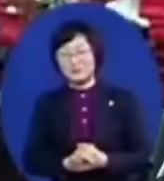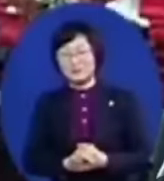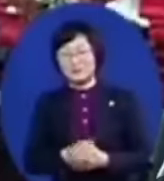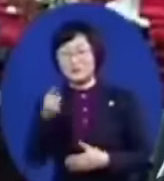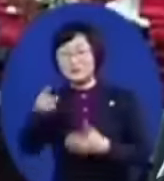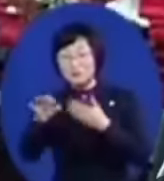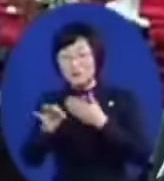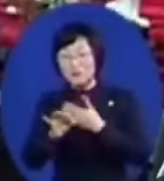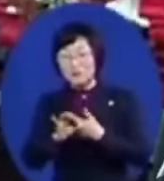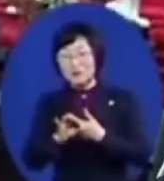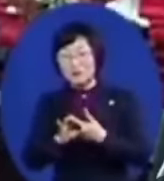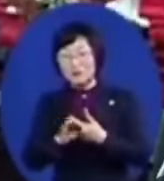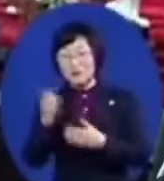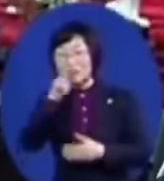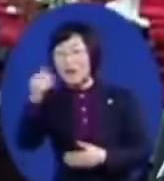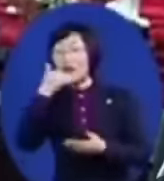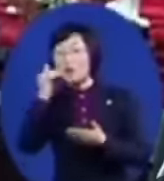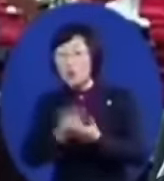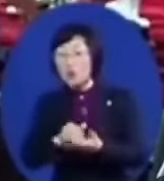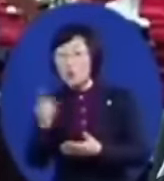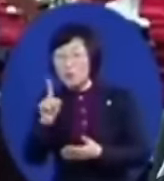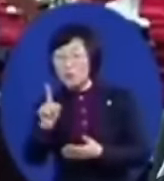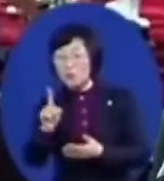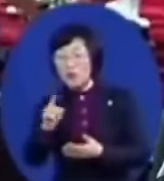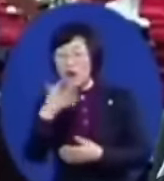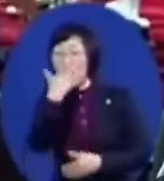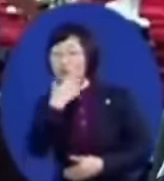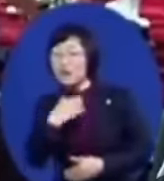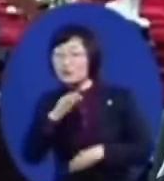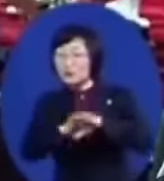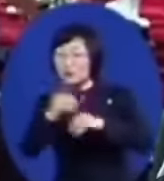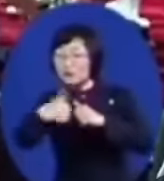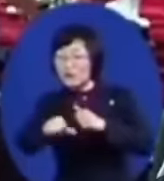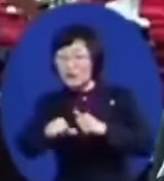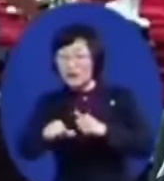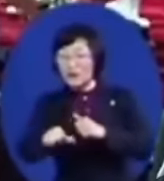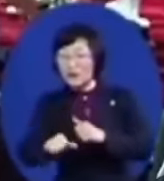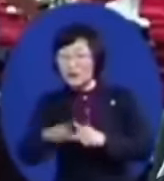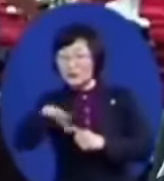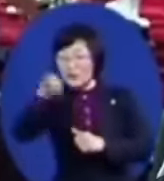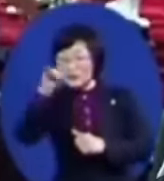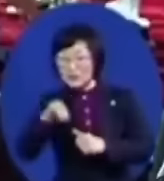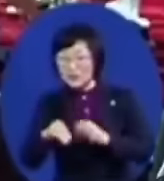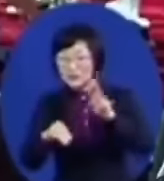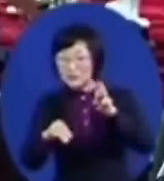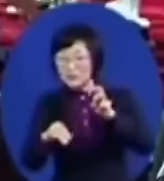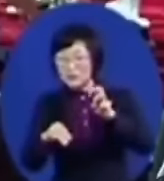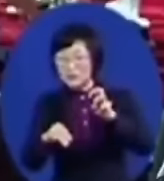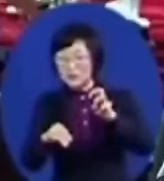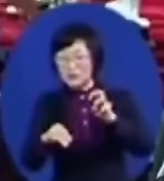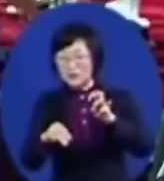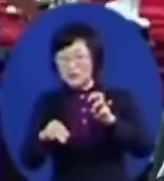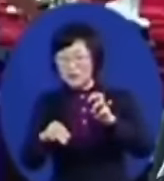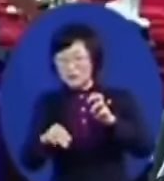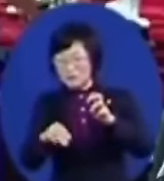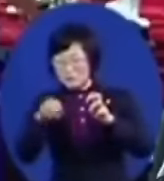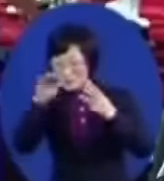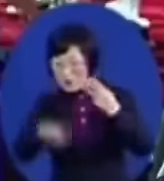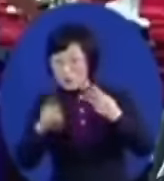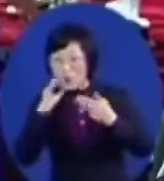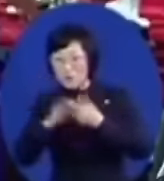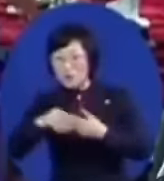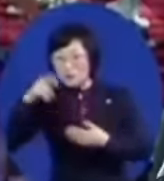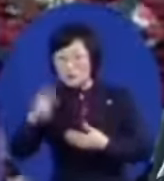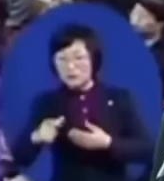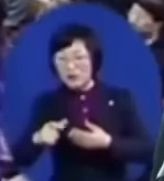그러면 야곱은 어떻습니까? 아브라함의 손자 야곱은 창세기 30장 42절로 43절에 튼튼한 것은 야곱의 것이